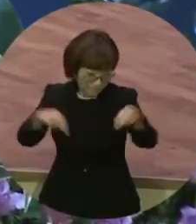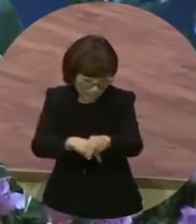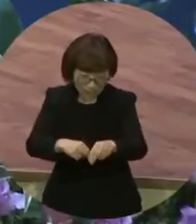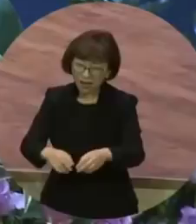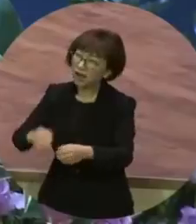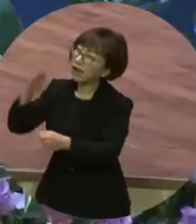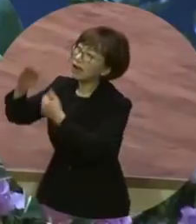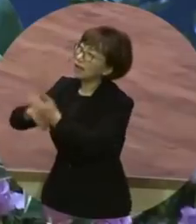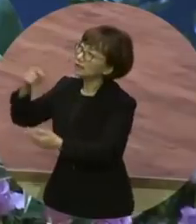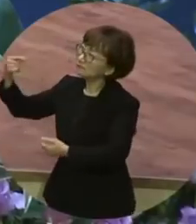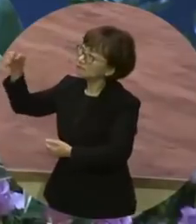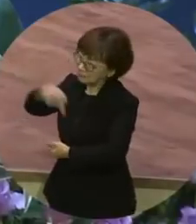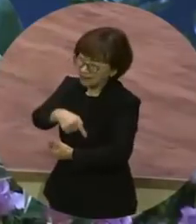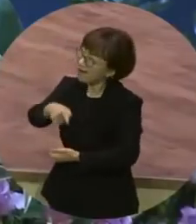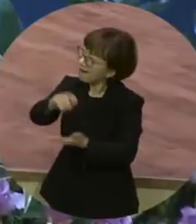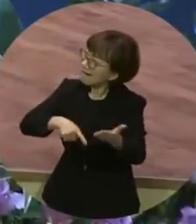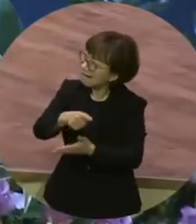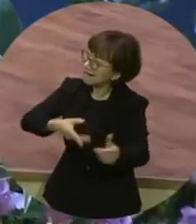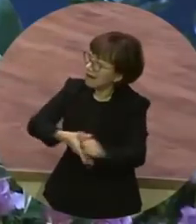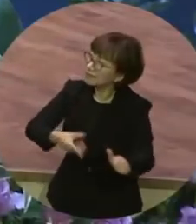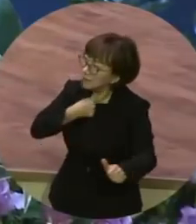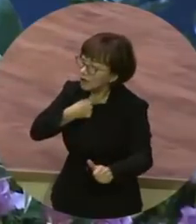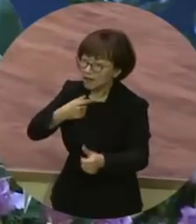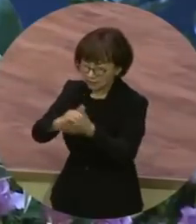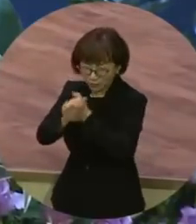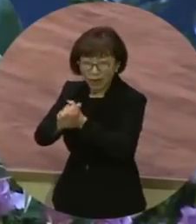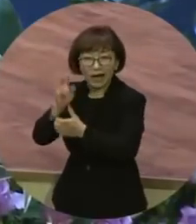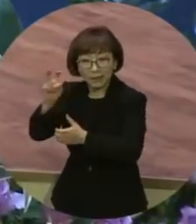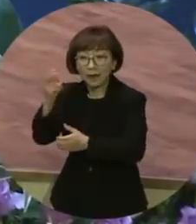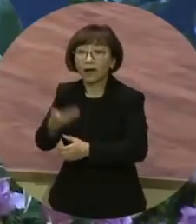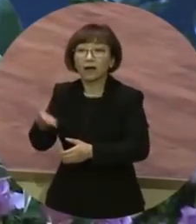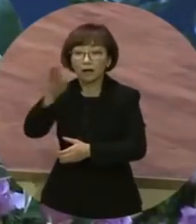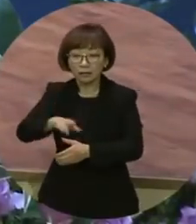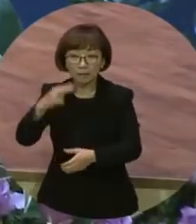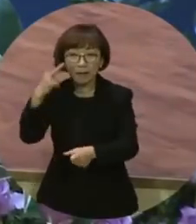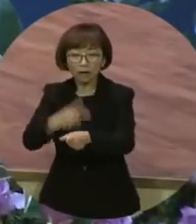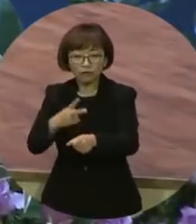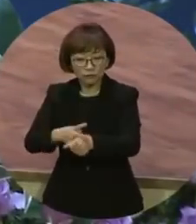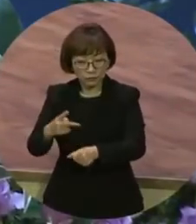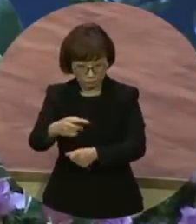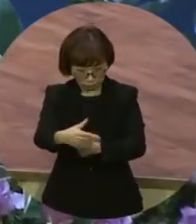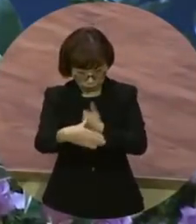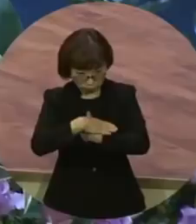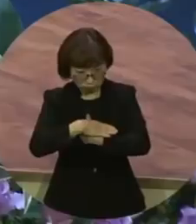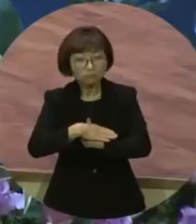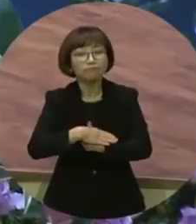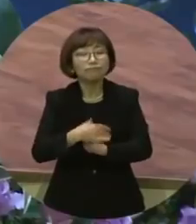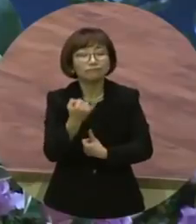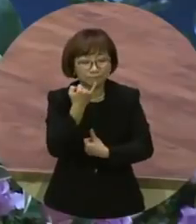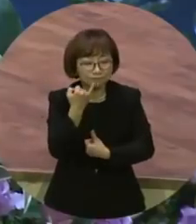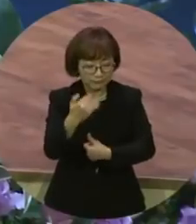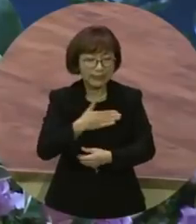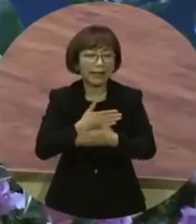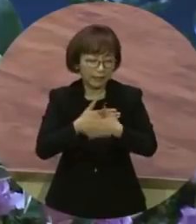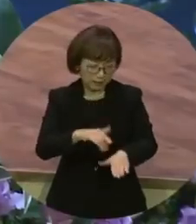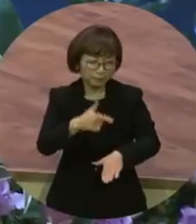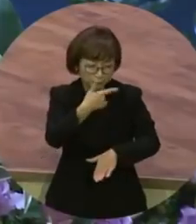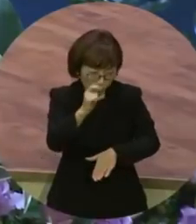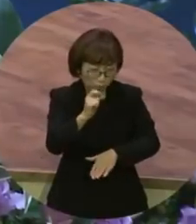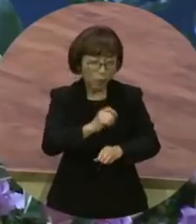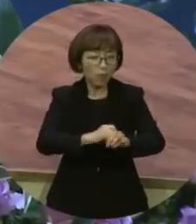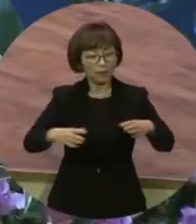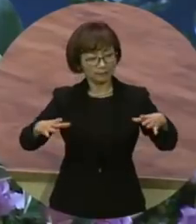바울은 자신의 약함을 더 자랑할 수 있었을까? 무엇이 바울을 예틀을 깨고 세틀을 갖추게 한